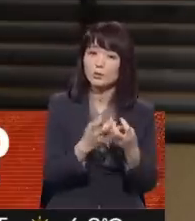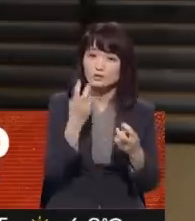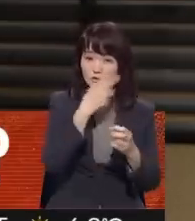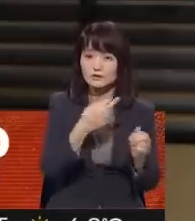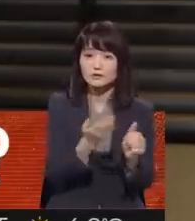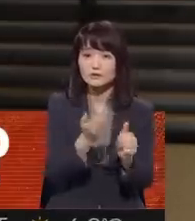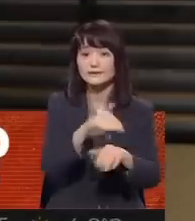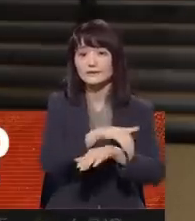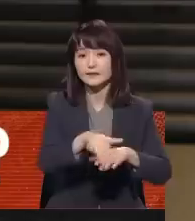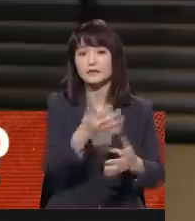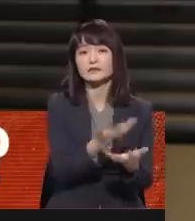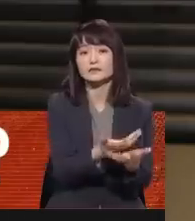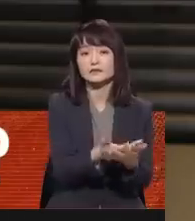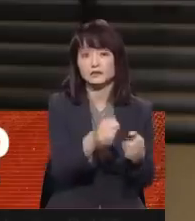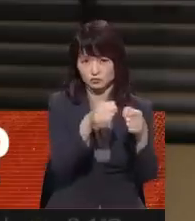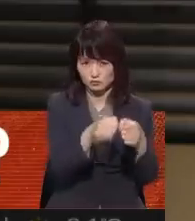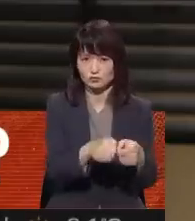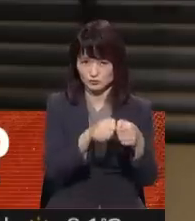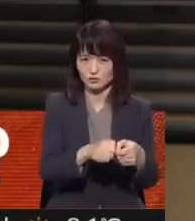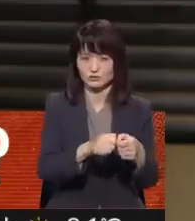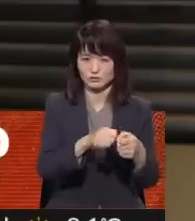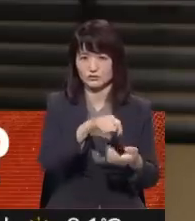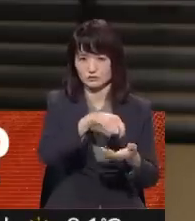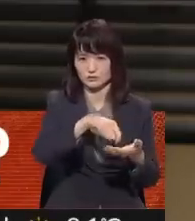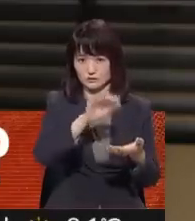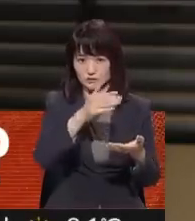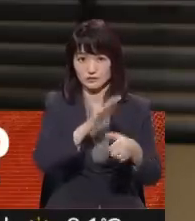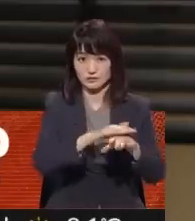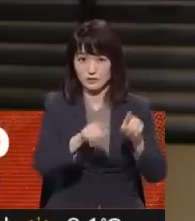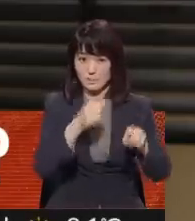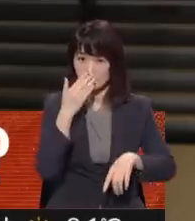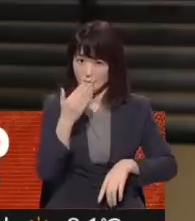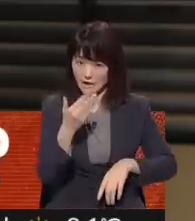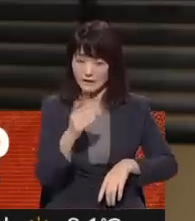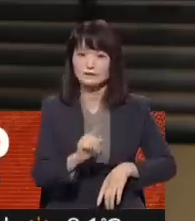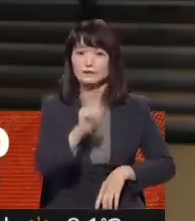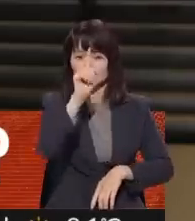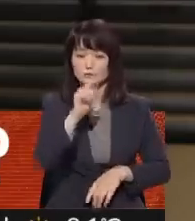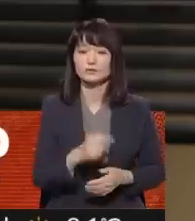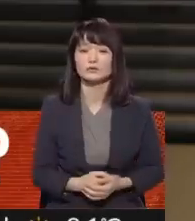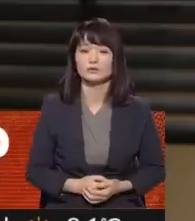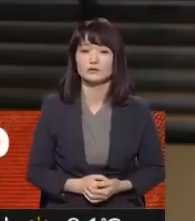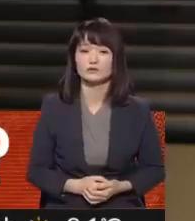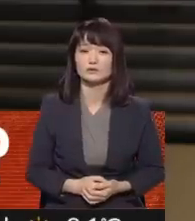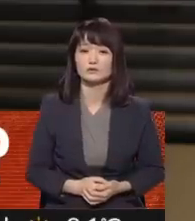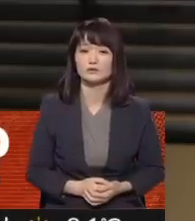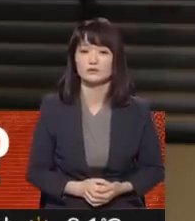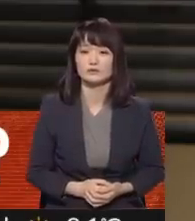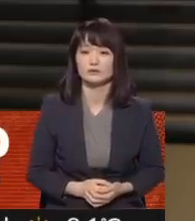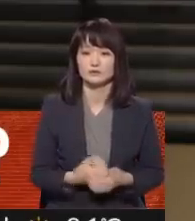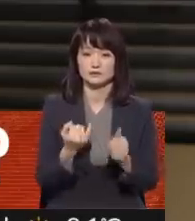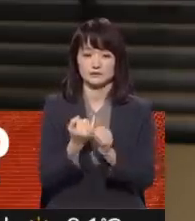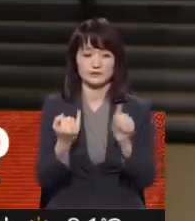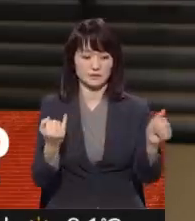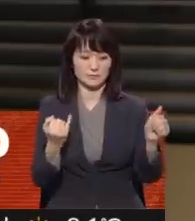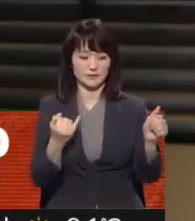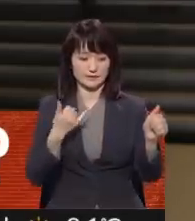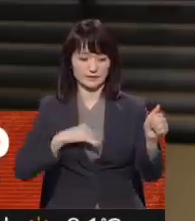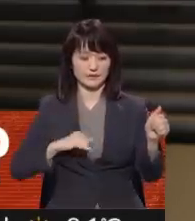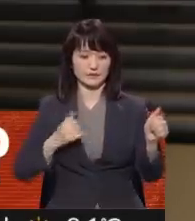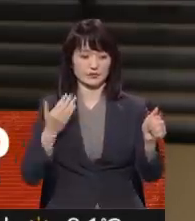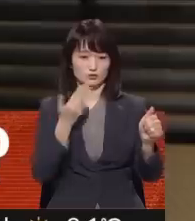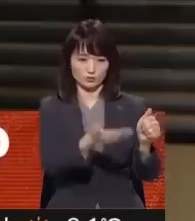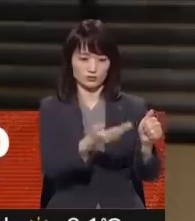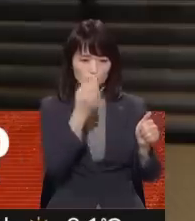있는지 양육 계획서 같은게 구체적으로 돼야 되고 그것이 실현 가능성이 매우 높아야 됩니다 그래야지만이 남편한테 양육에